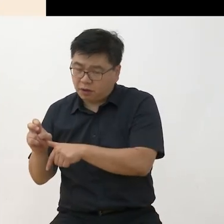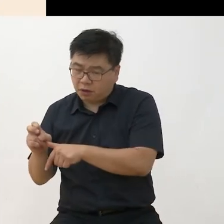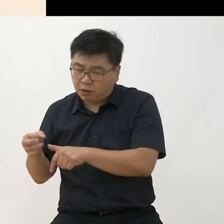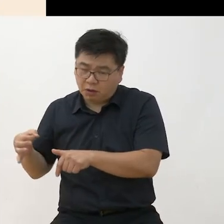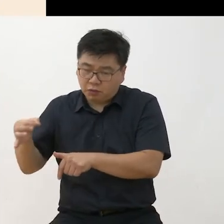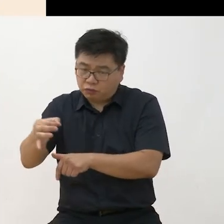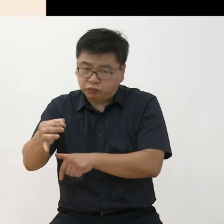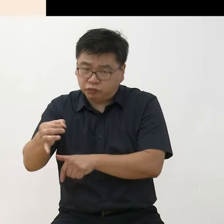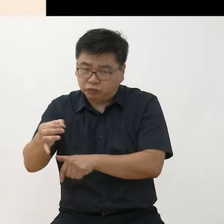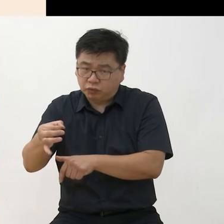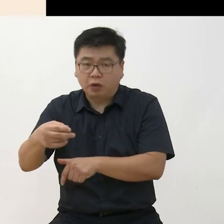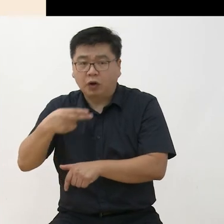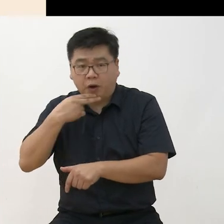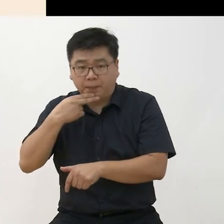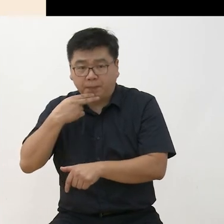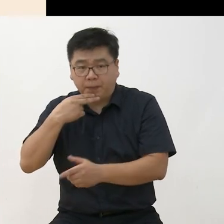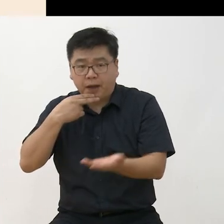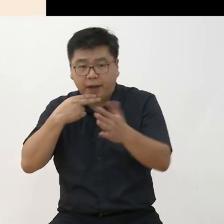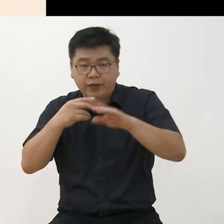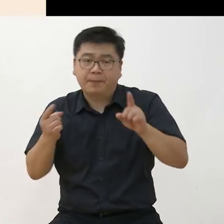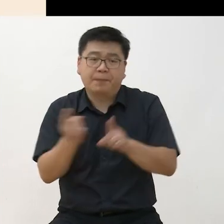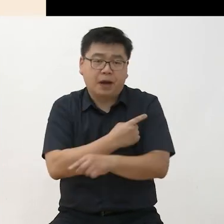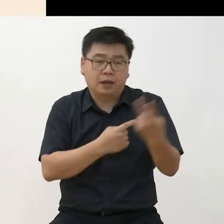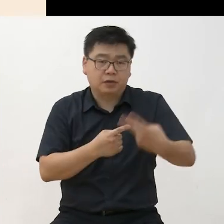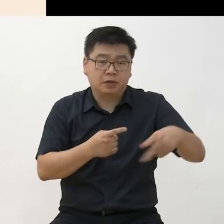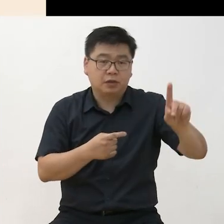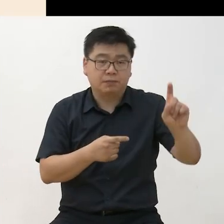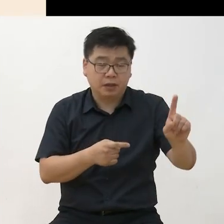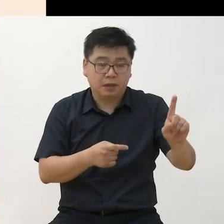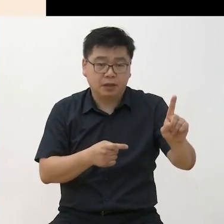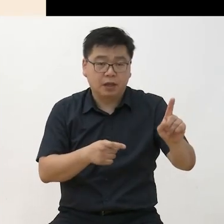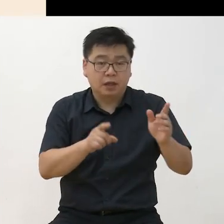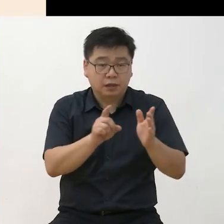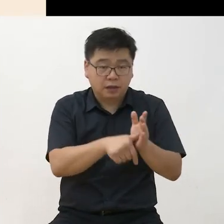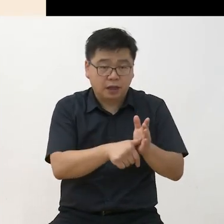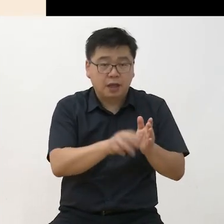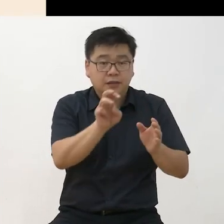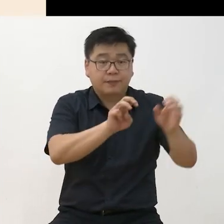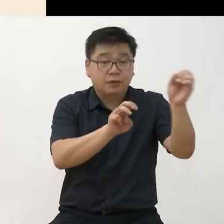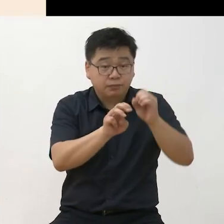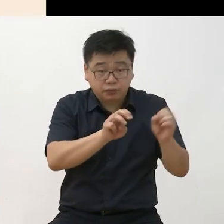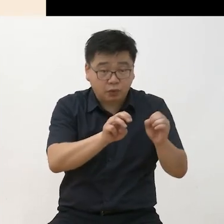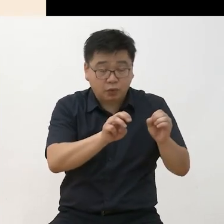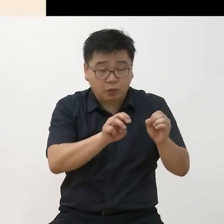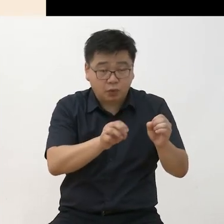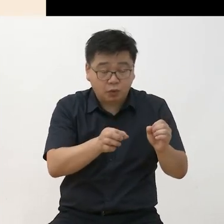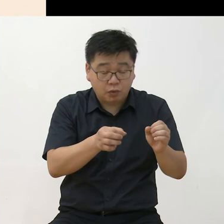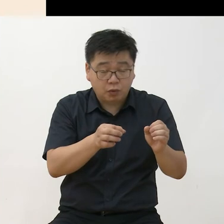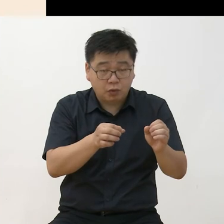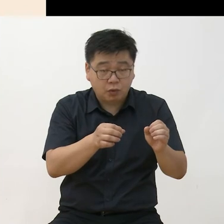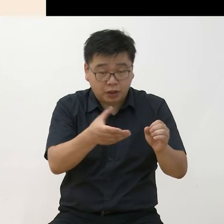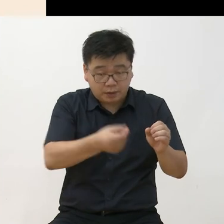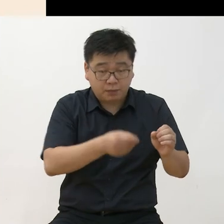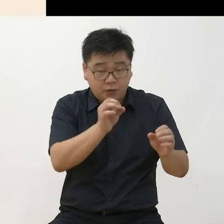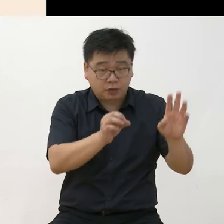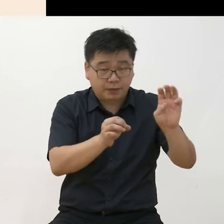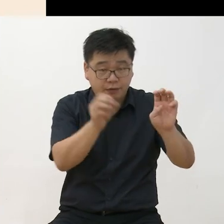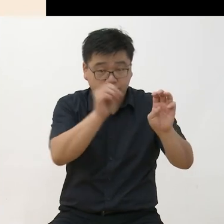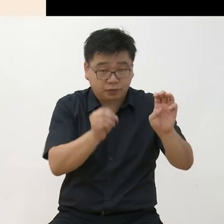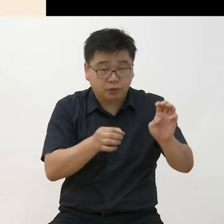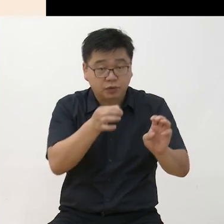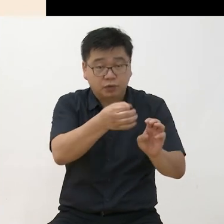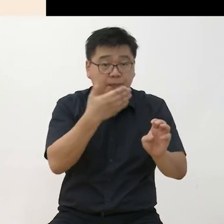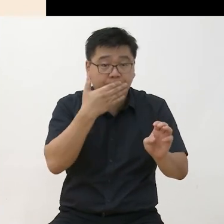공간 임차료는 예산 편성이 불허했었는데 21년도에는 지원 금액의 30%까지 지원 가능합니다. 네, 그리고